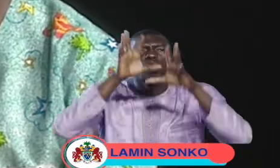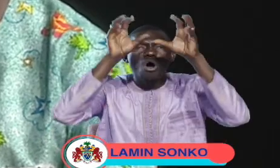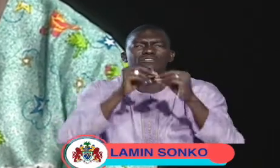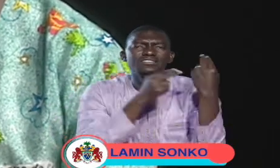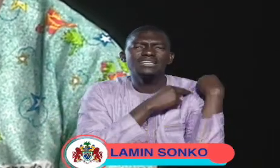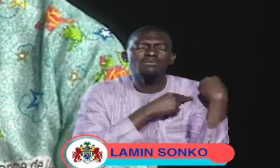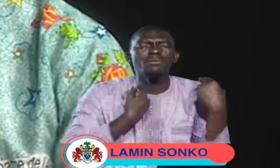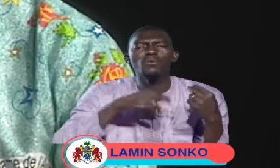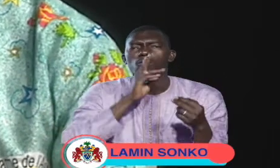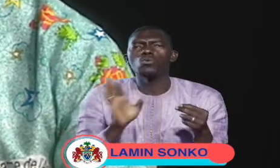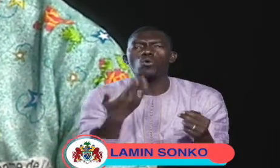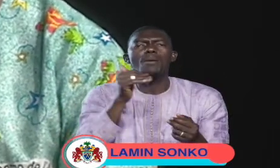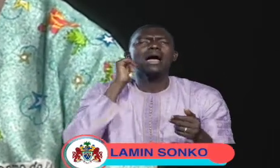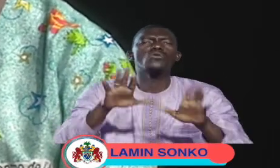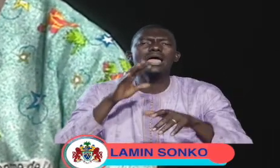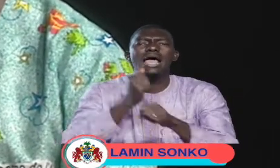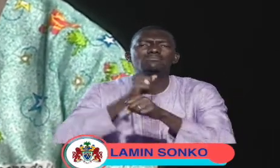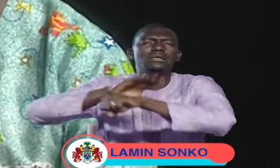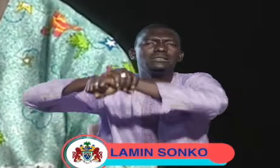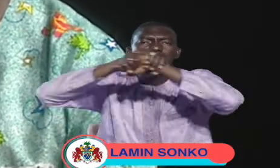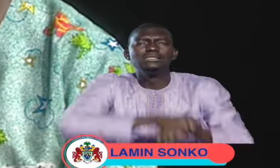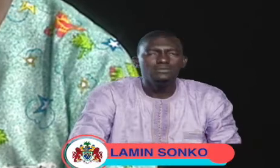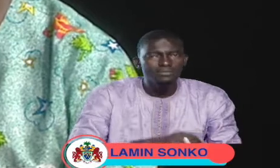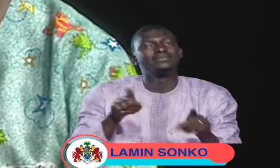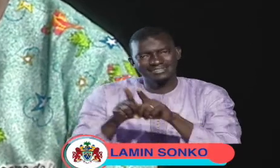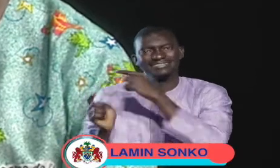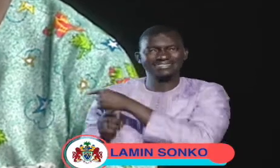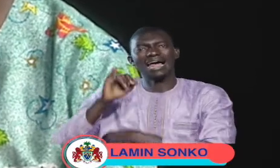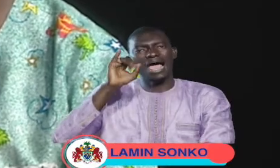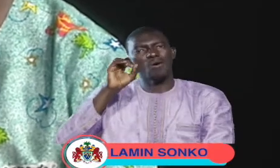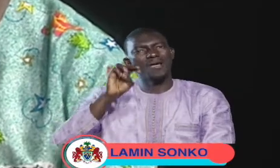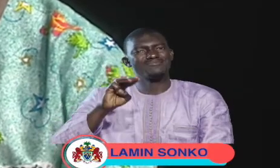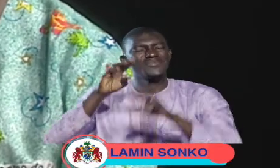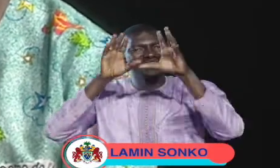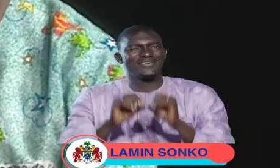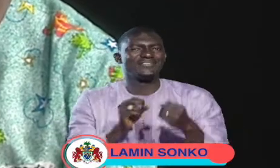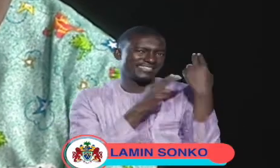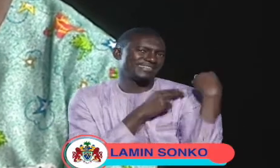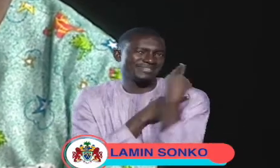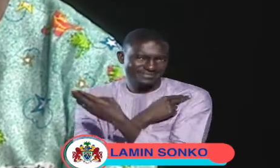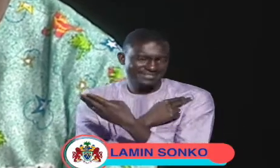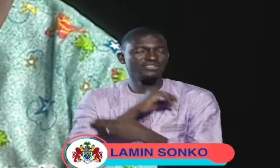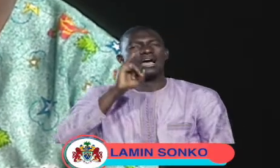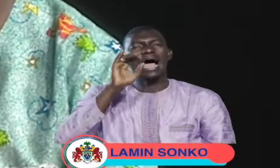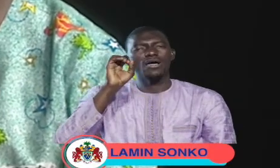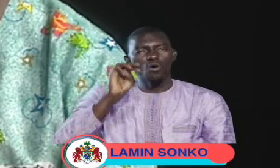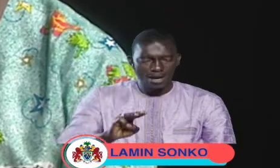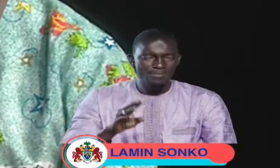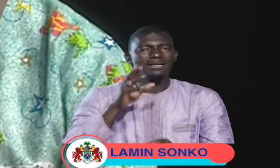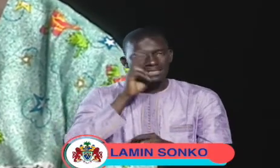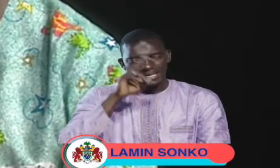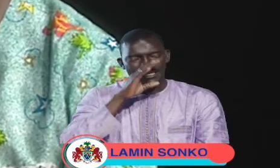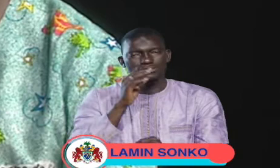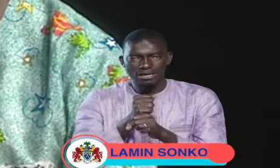baraka bakari mi aje IOM la lod la be dami ka to IOM be man sakunda le sembent yande ka kato man sakunda